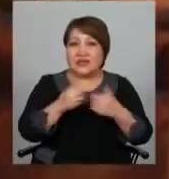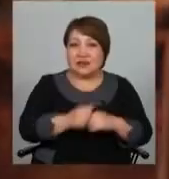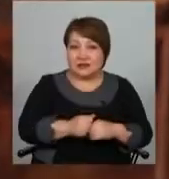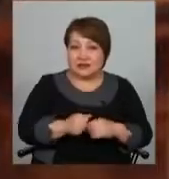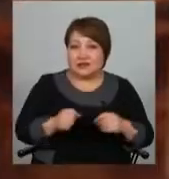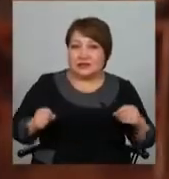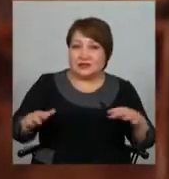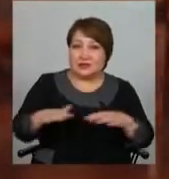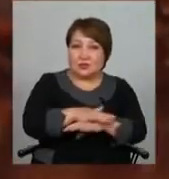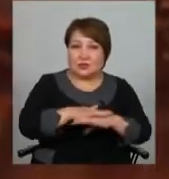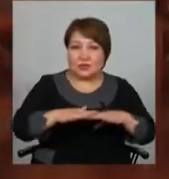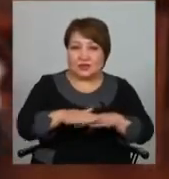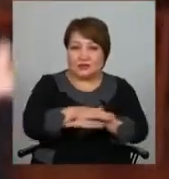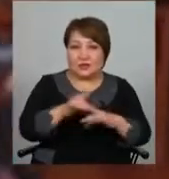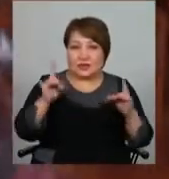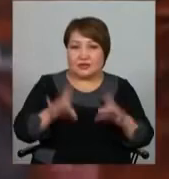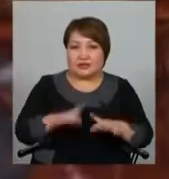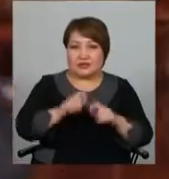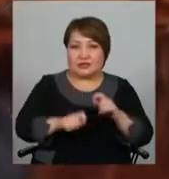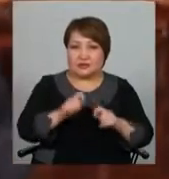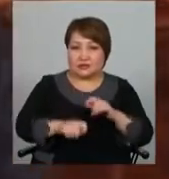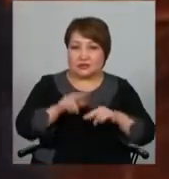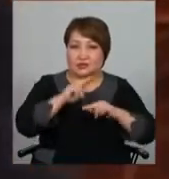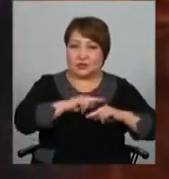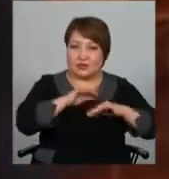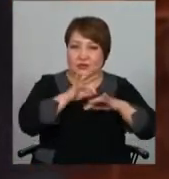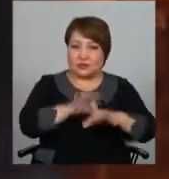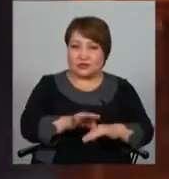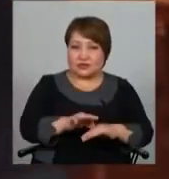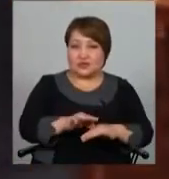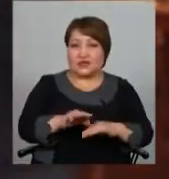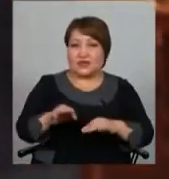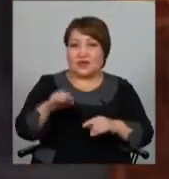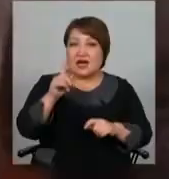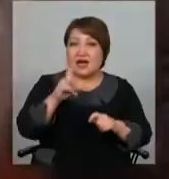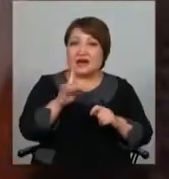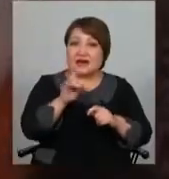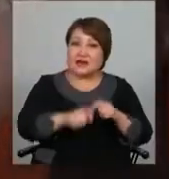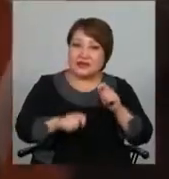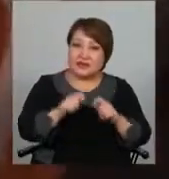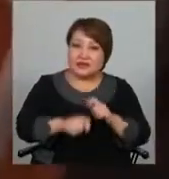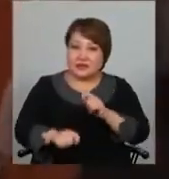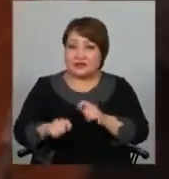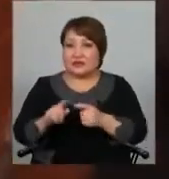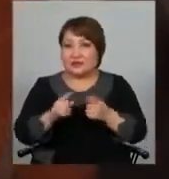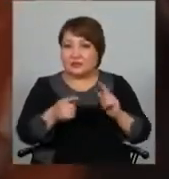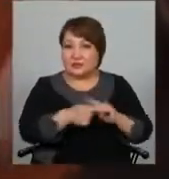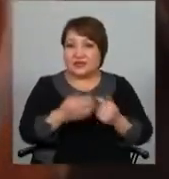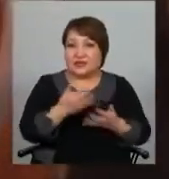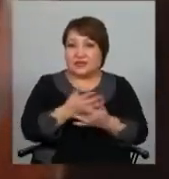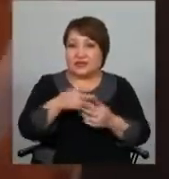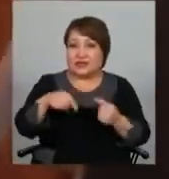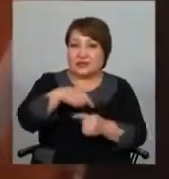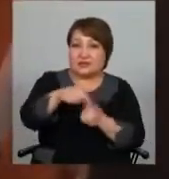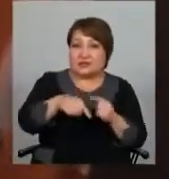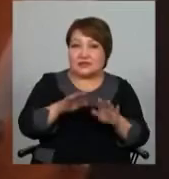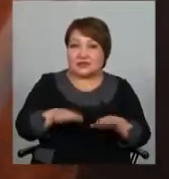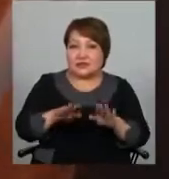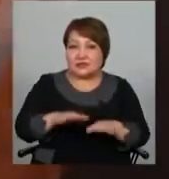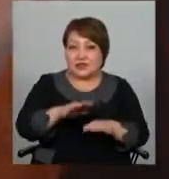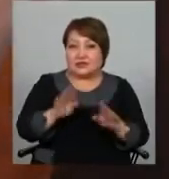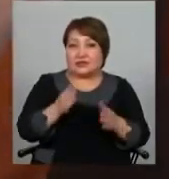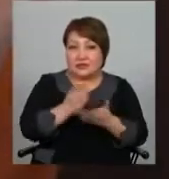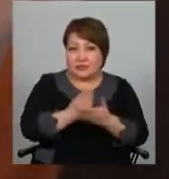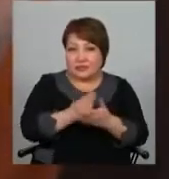мен мейрамханаларға тексеріс жұмыстарын жүргізіп жатыр. Рейдке ұласса да кейбір кәсіпкерлік нысандардың бекітілген ережеге бас